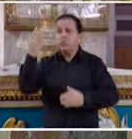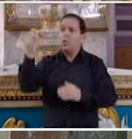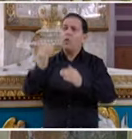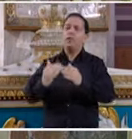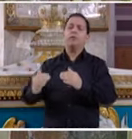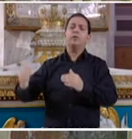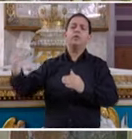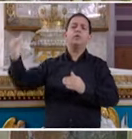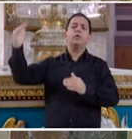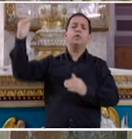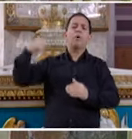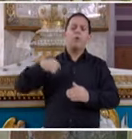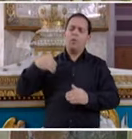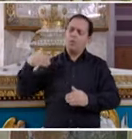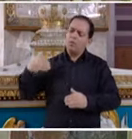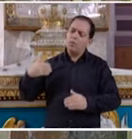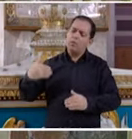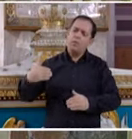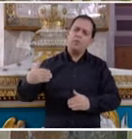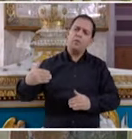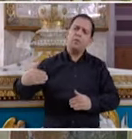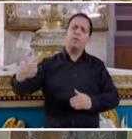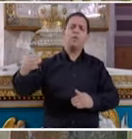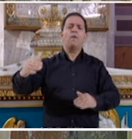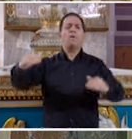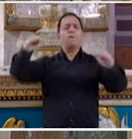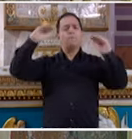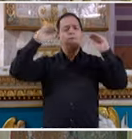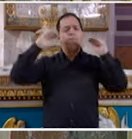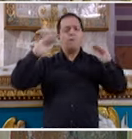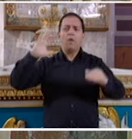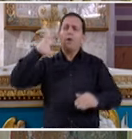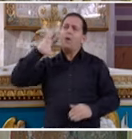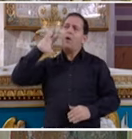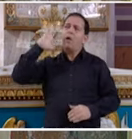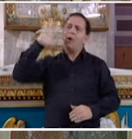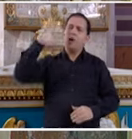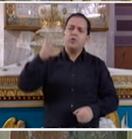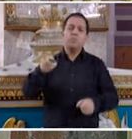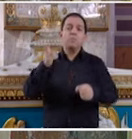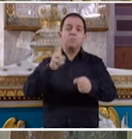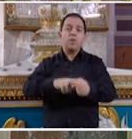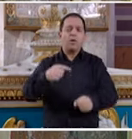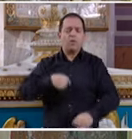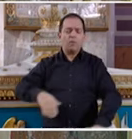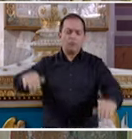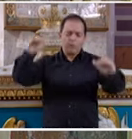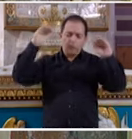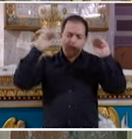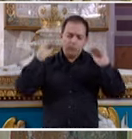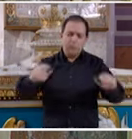Κύριον, εν έσω Κύριον εν τη ζωή μου,